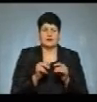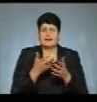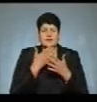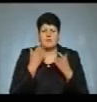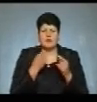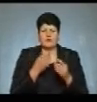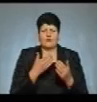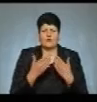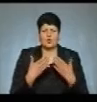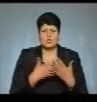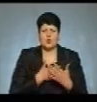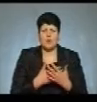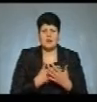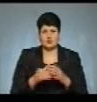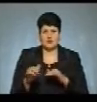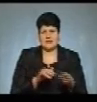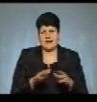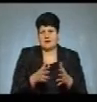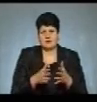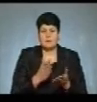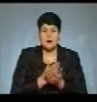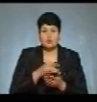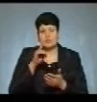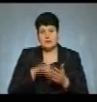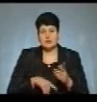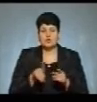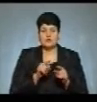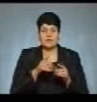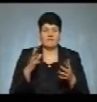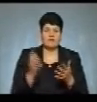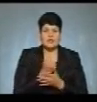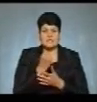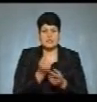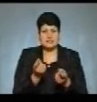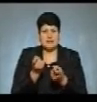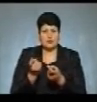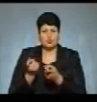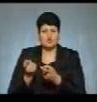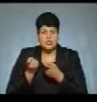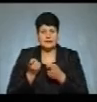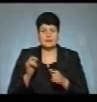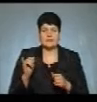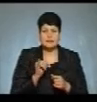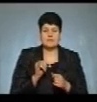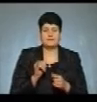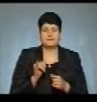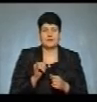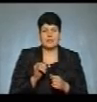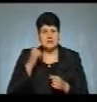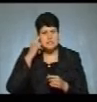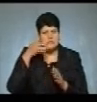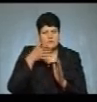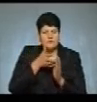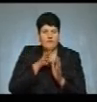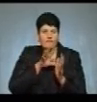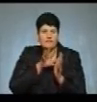до громадської діяльності якоїсь. Маю надію, що нам таким чином вдасться їх залучити, так, і якусь таку свідому лепту